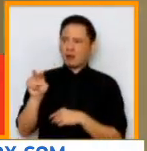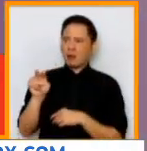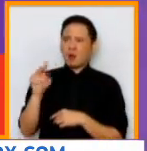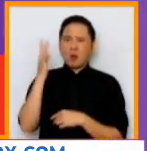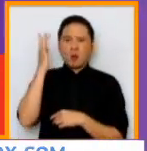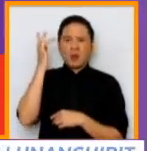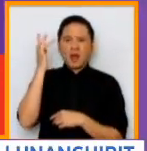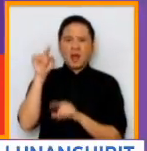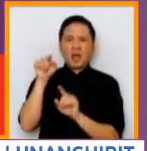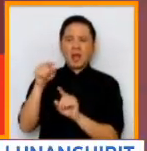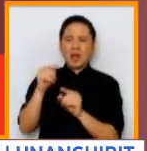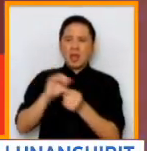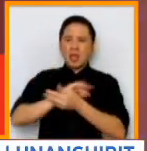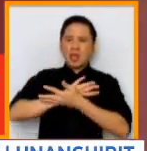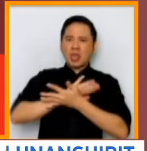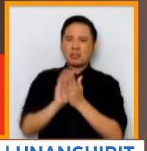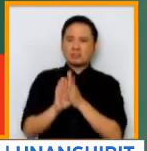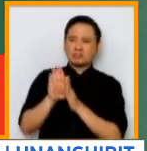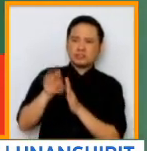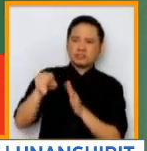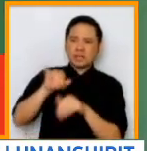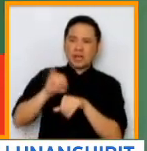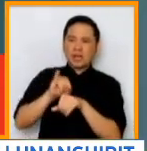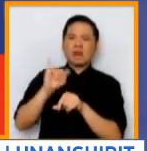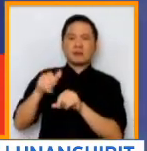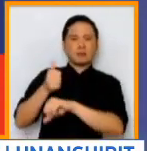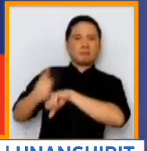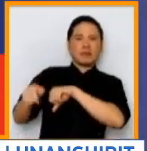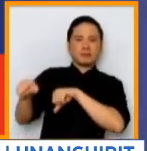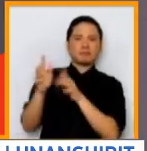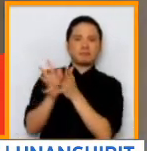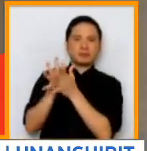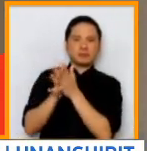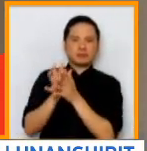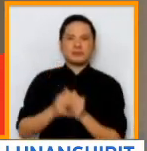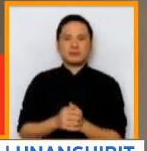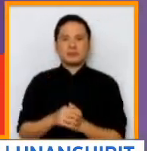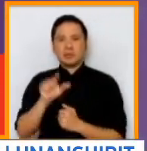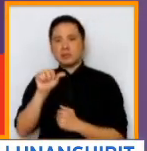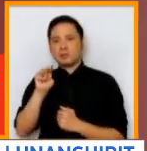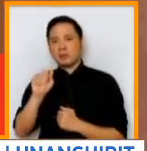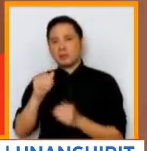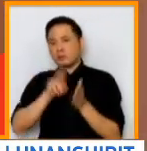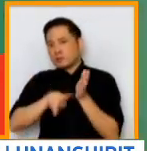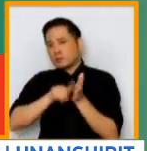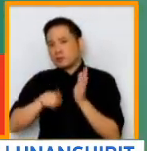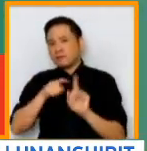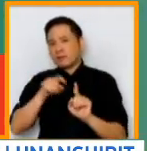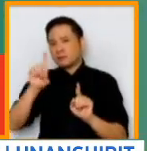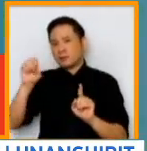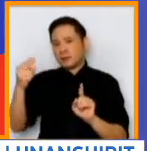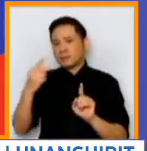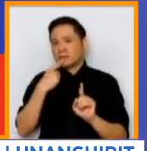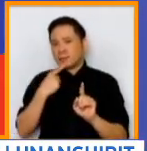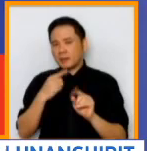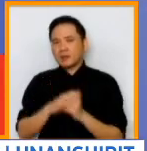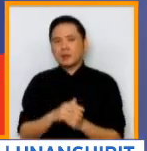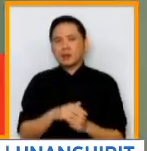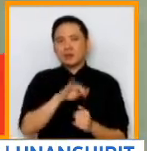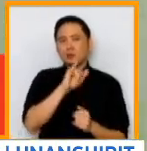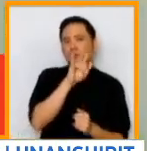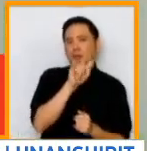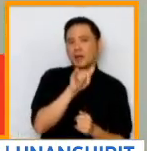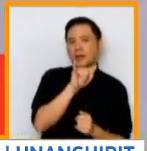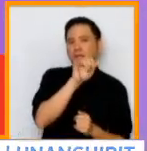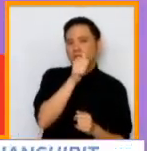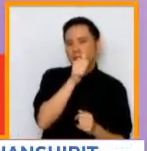sa isla. Base sa datos na nakalap ng GMA News Research mula sa Department of Health, mula July 10, ang araw kung kailan nangyari